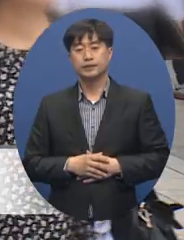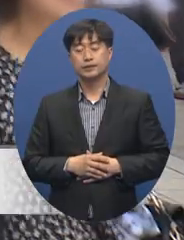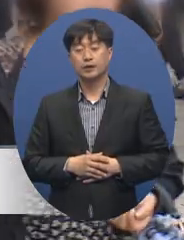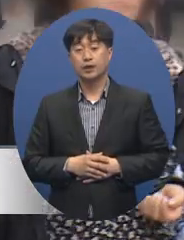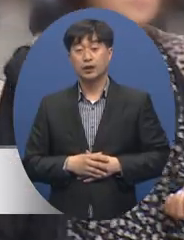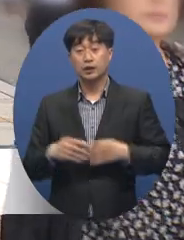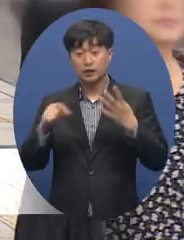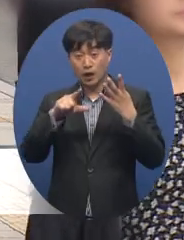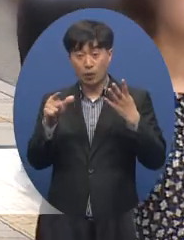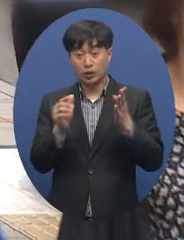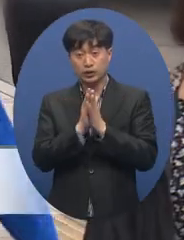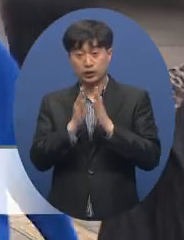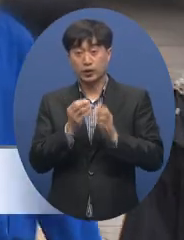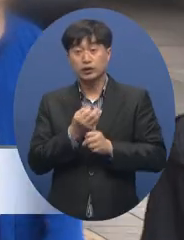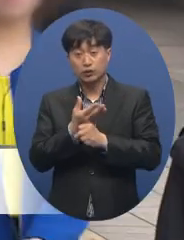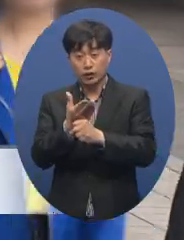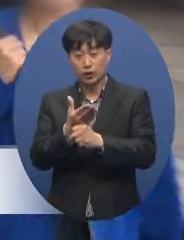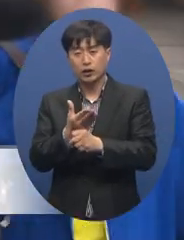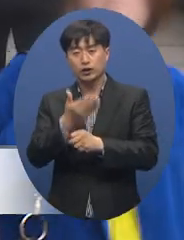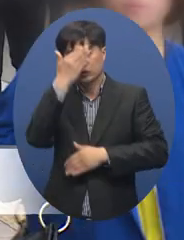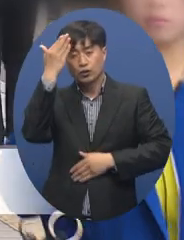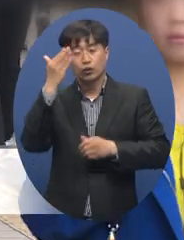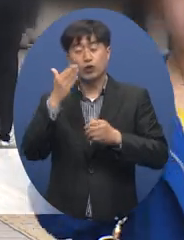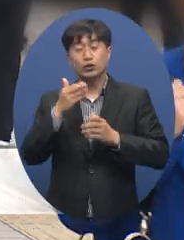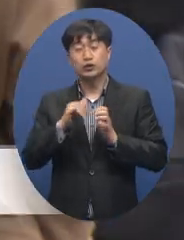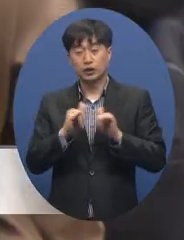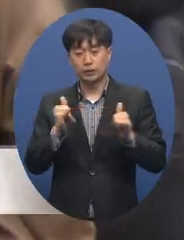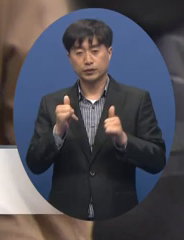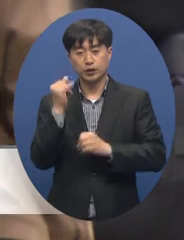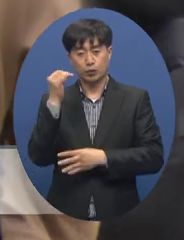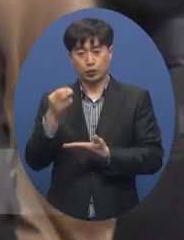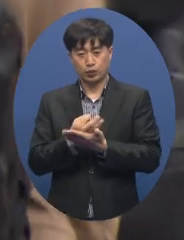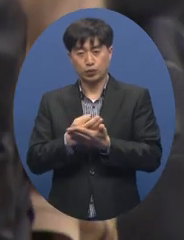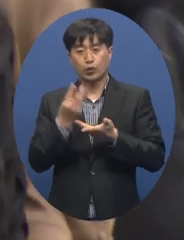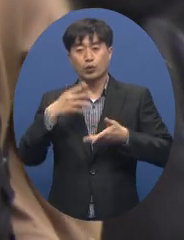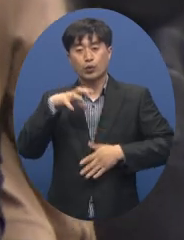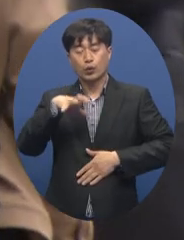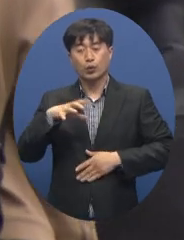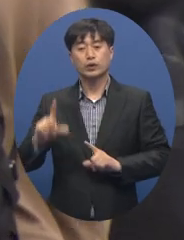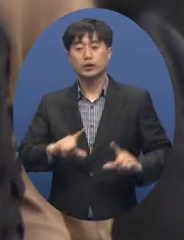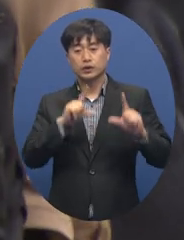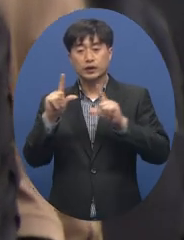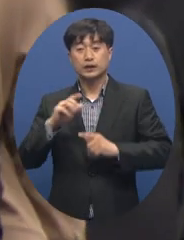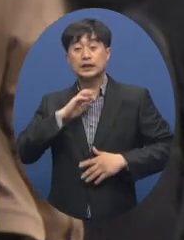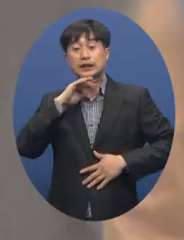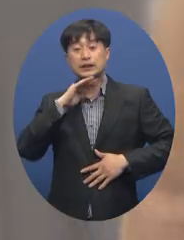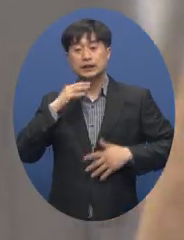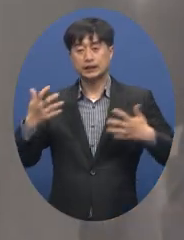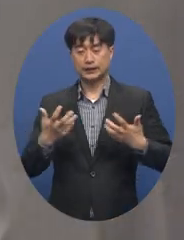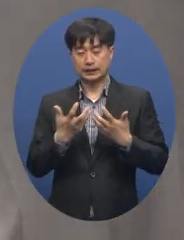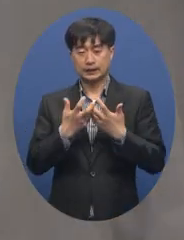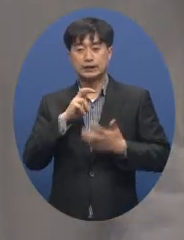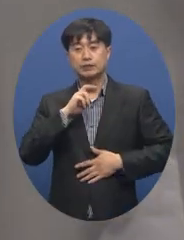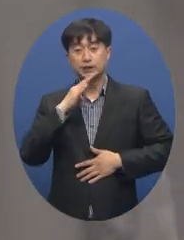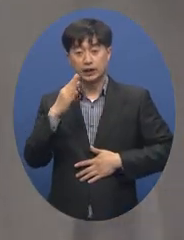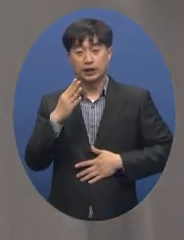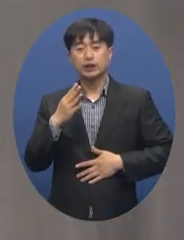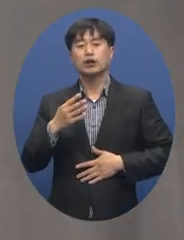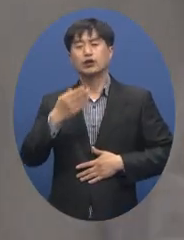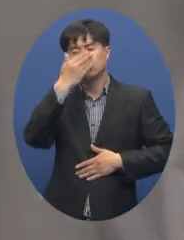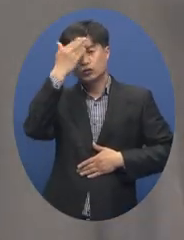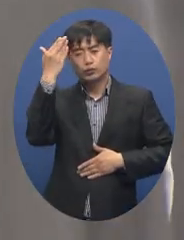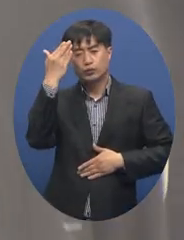이달 본격적인 시행을 알린 경기도의 청년 기본소득. 경기도에 거주하는 만 24세 청년에게 총 100만 원을